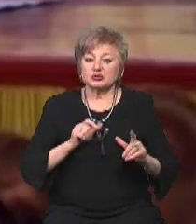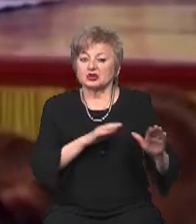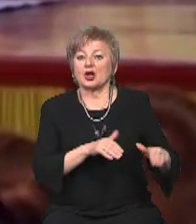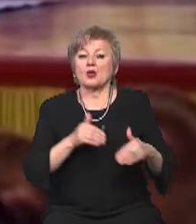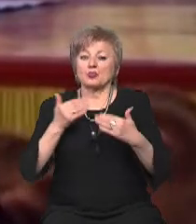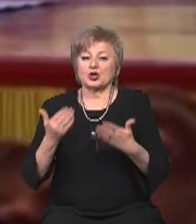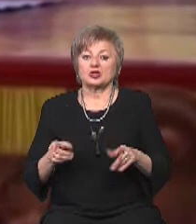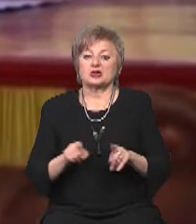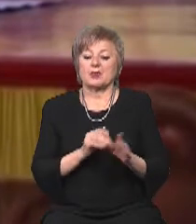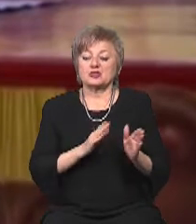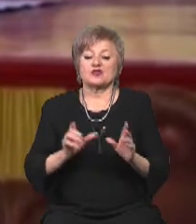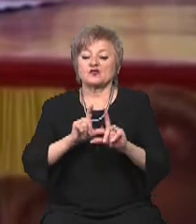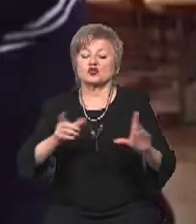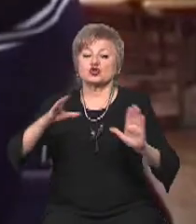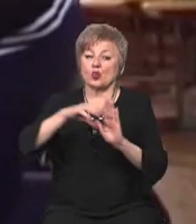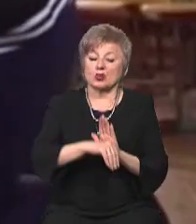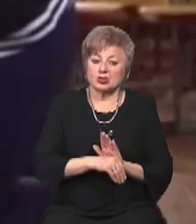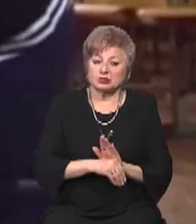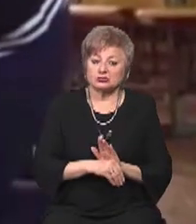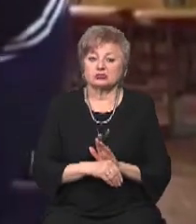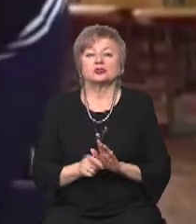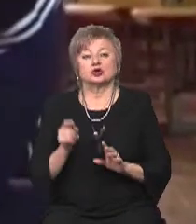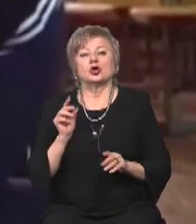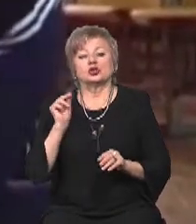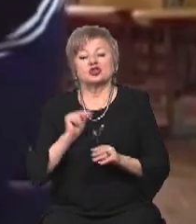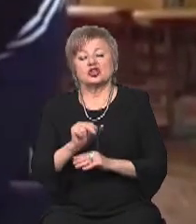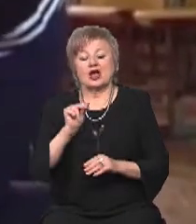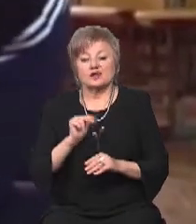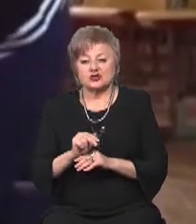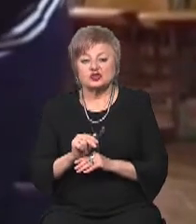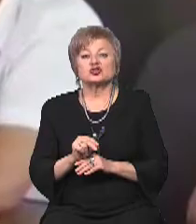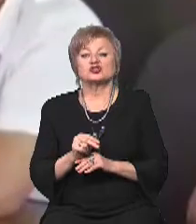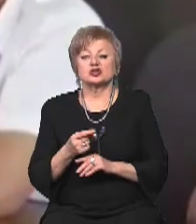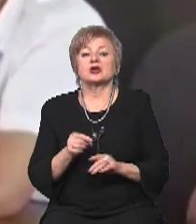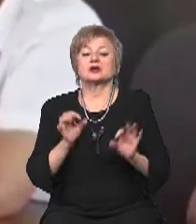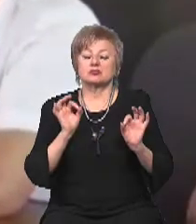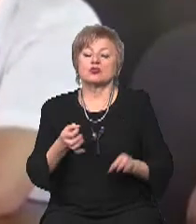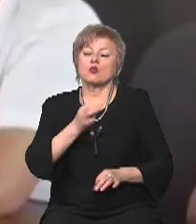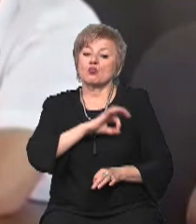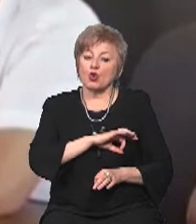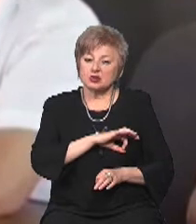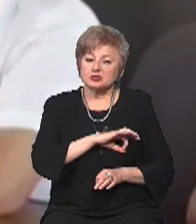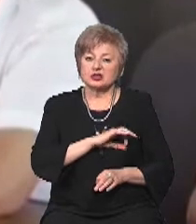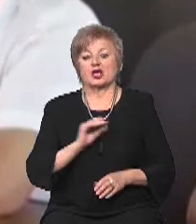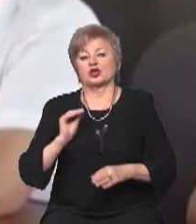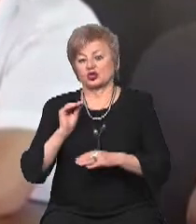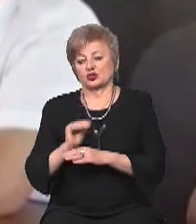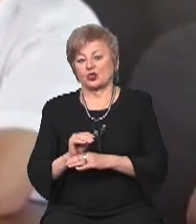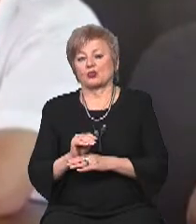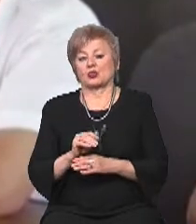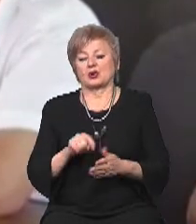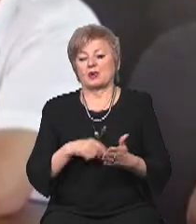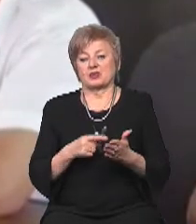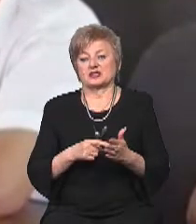запровадити таку систему у школах. Автор переконує, навчання у центральному медцентрі теж буде корисним і доповнюватиме міський